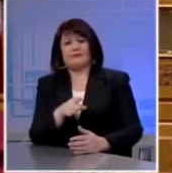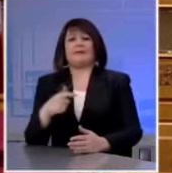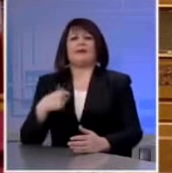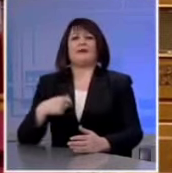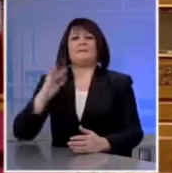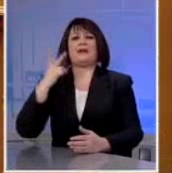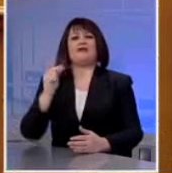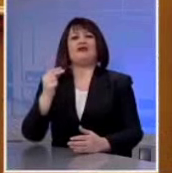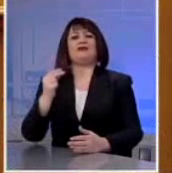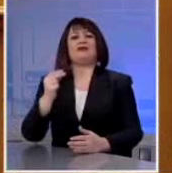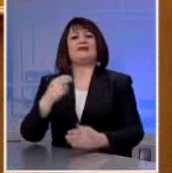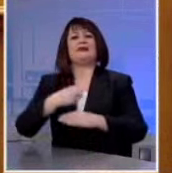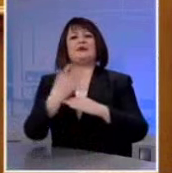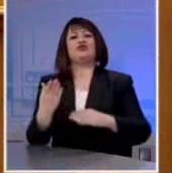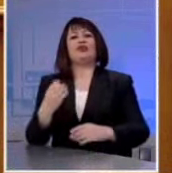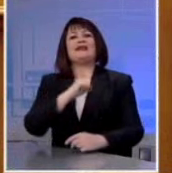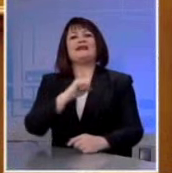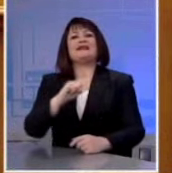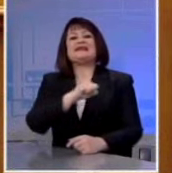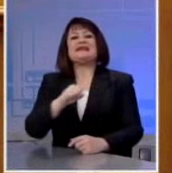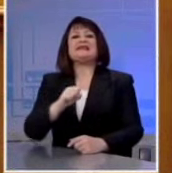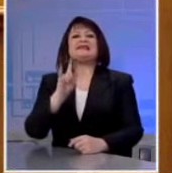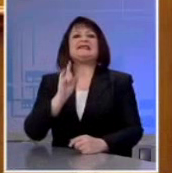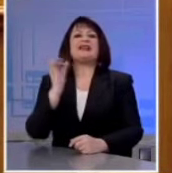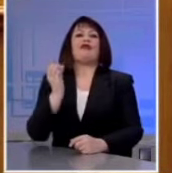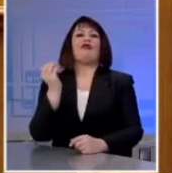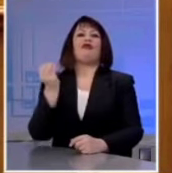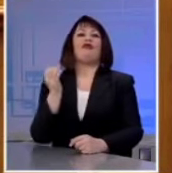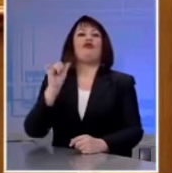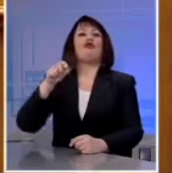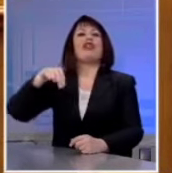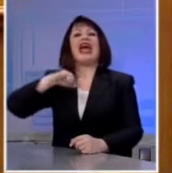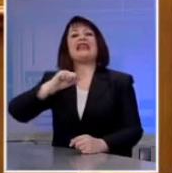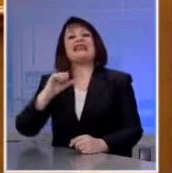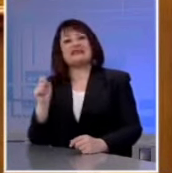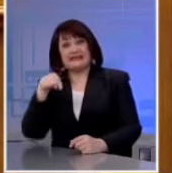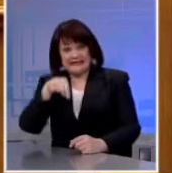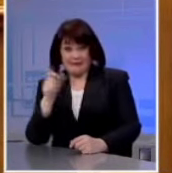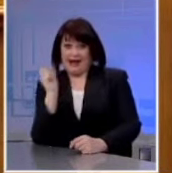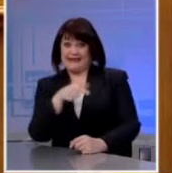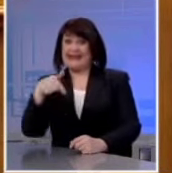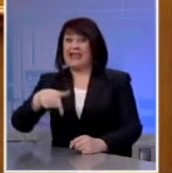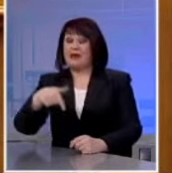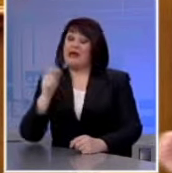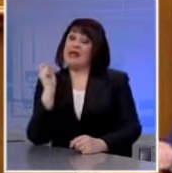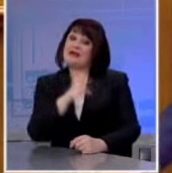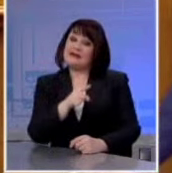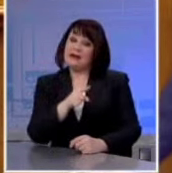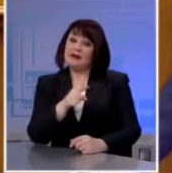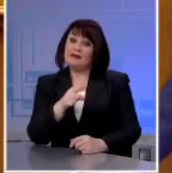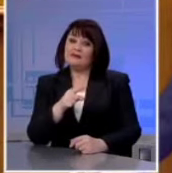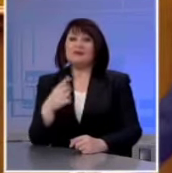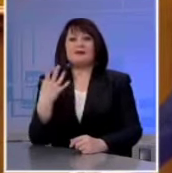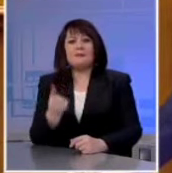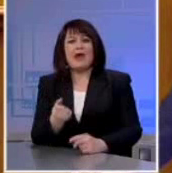και πρώην βουλευτή του ΠΑΣΟΚ, του κ. Σιφουνάκη, προς την σημερινή πρόεδρο του ΠΑΣΟΚ, όπου υπάρχουν